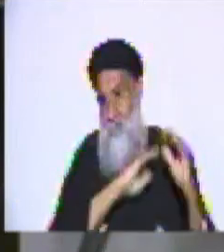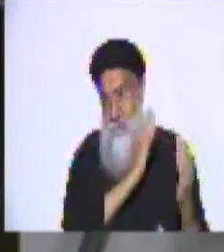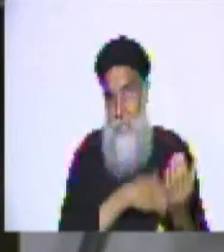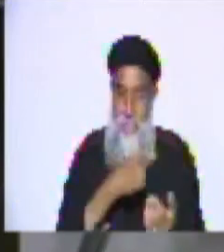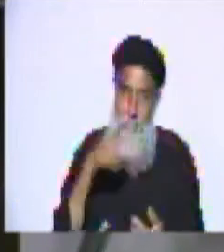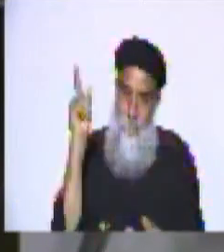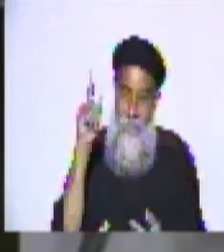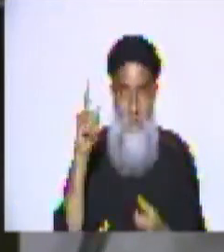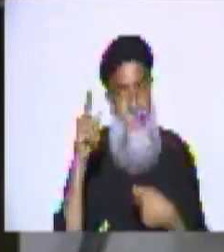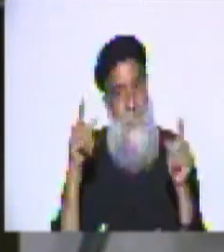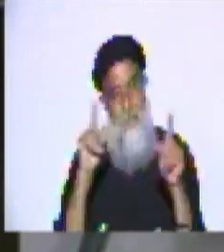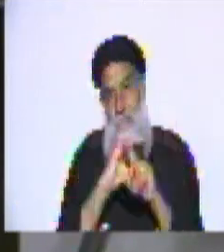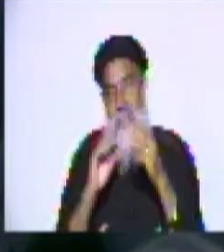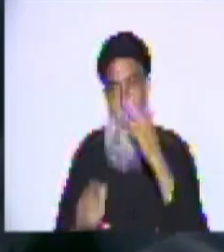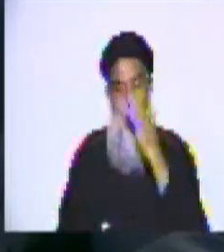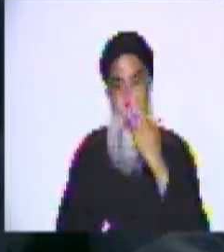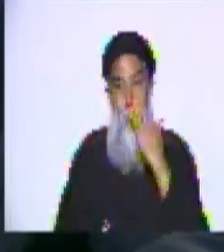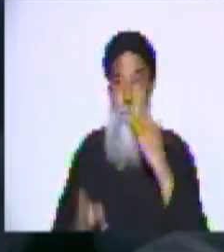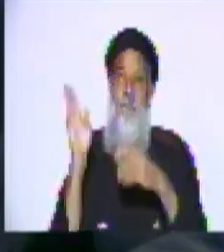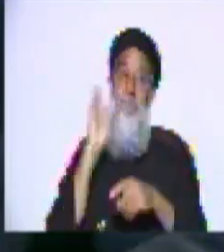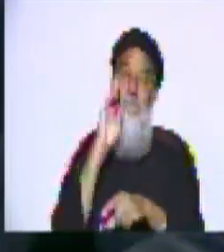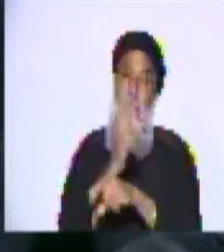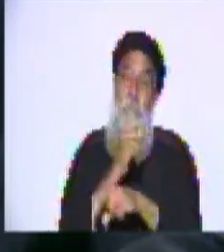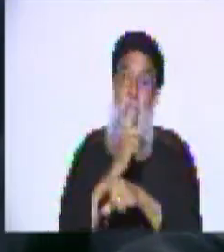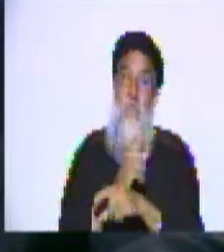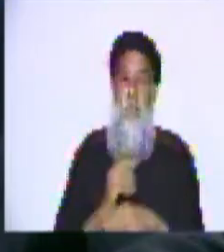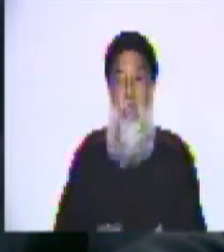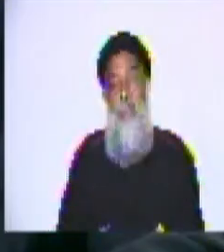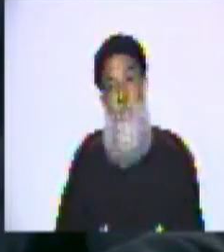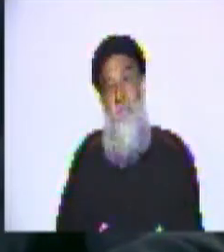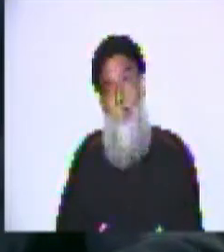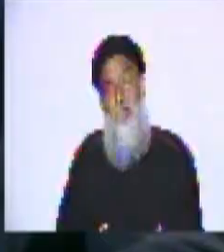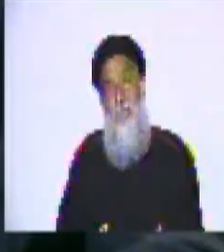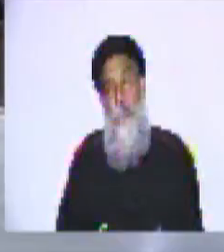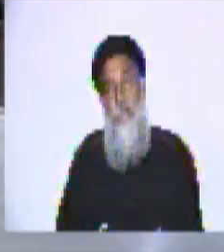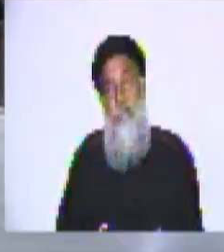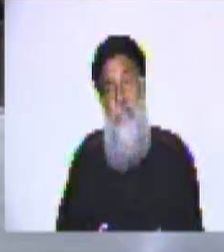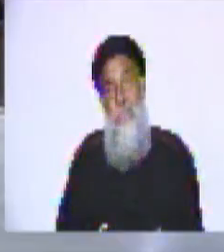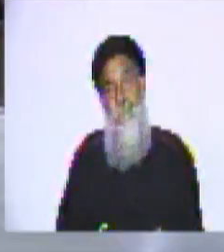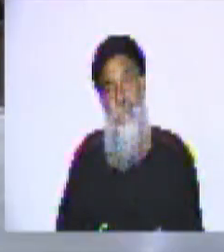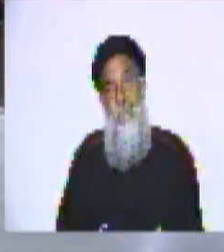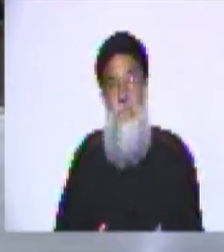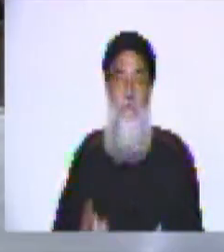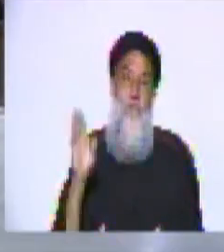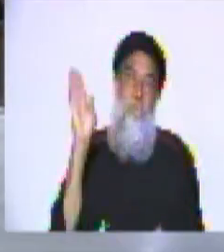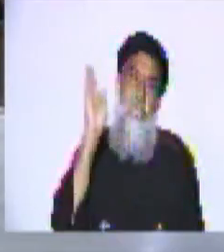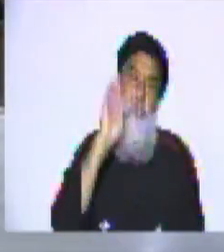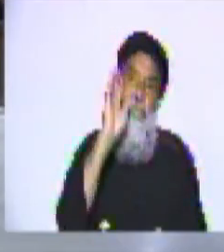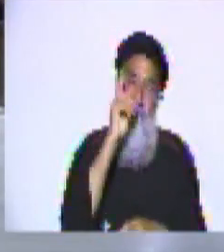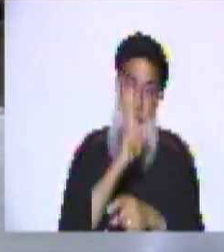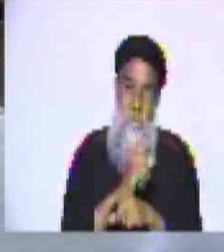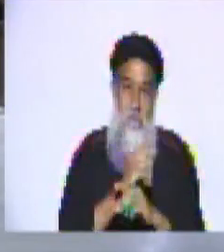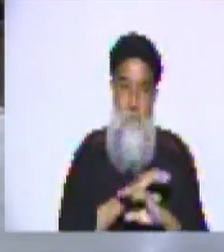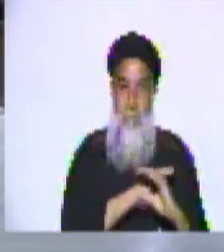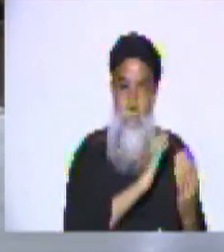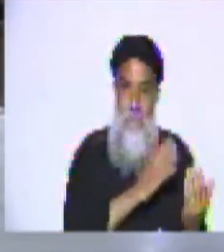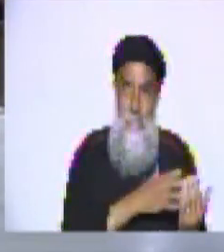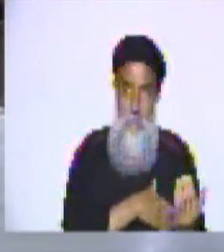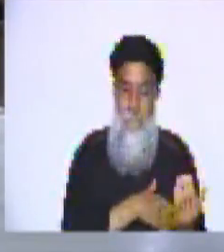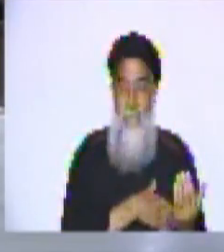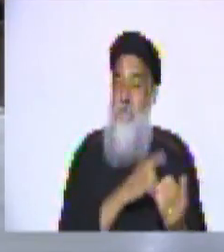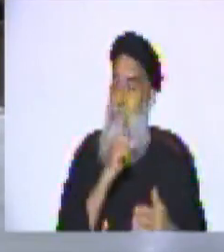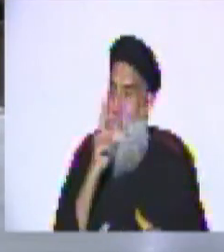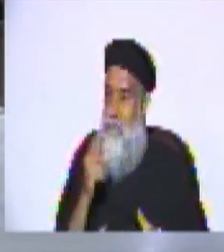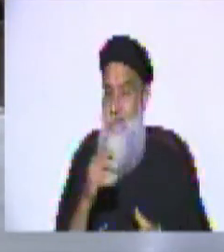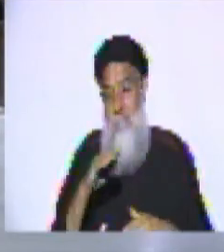الصحيح. لمين نشرح العقيدة يا سيدنا؟ مفروض نشرحها لكل الناس، بس بالطريقة اللي